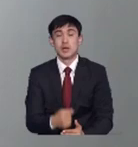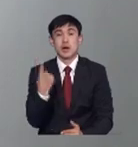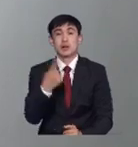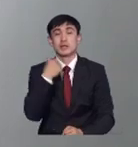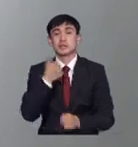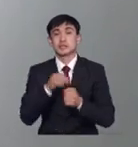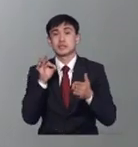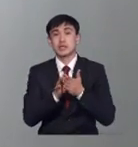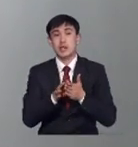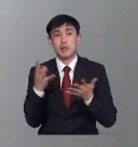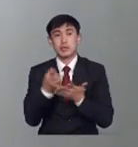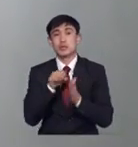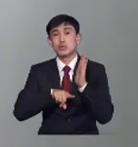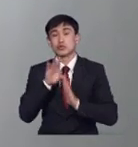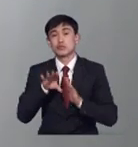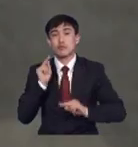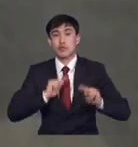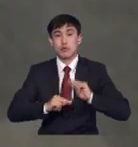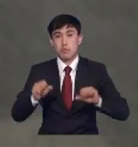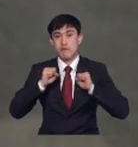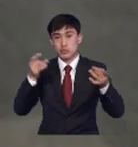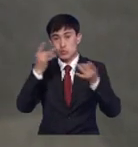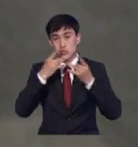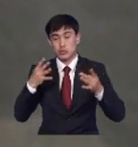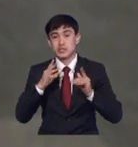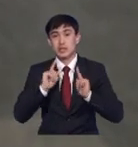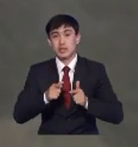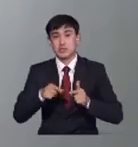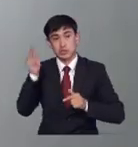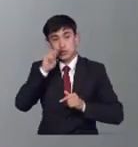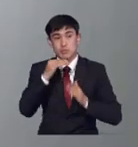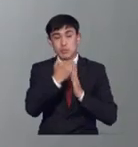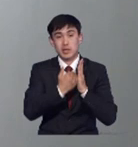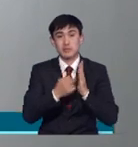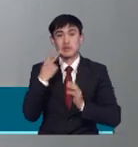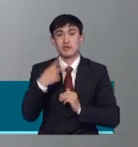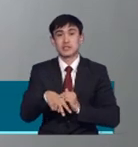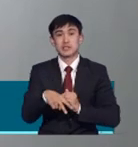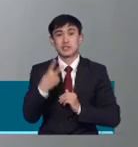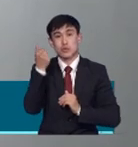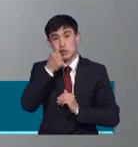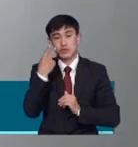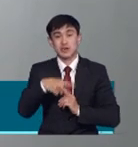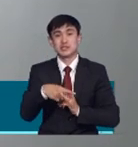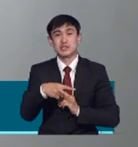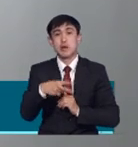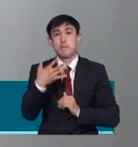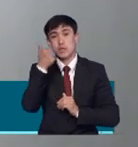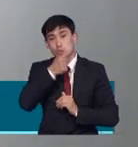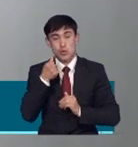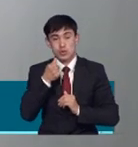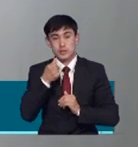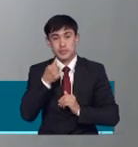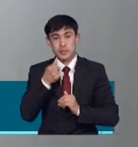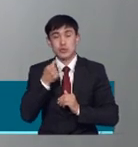из наших целей определить лучшего педагога по физической культуре Согласно Учебной программы на 2020-2025